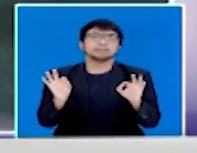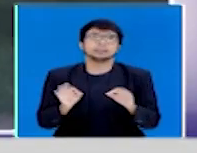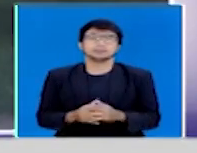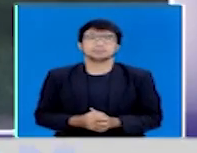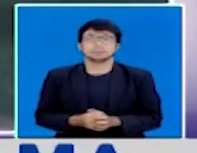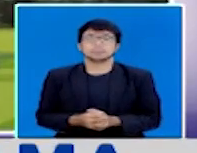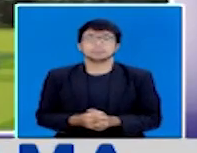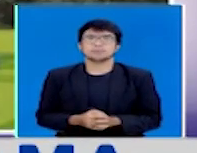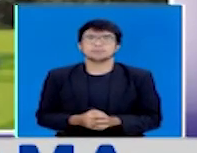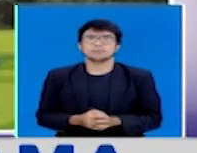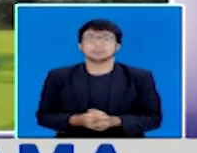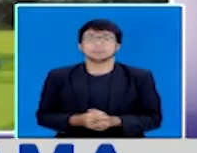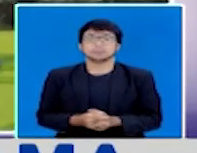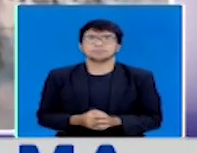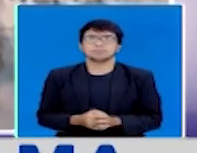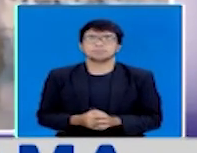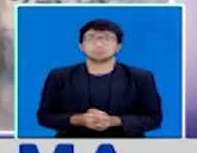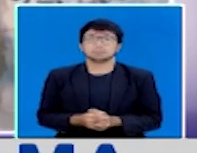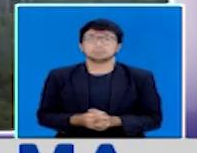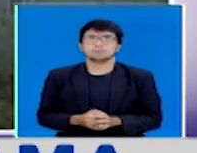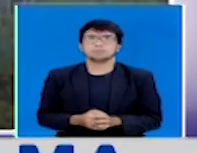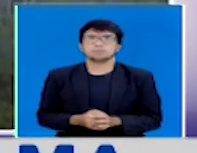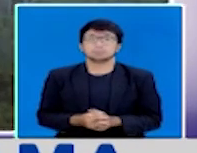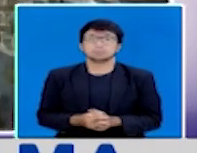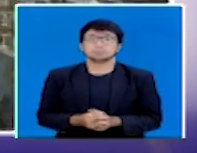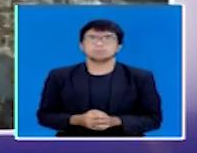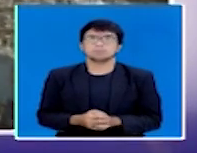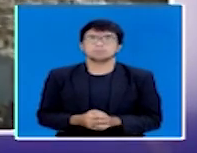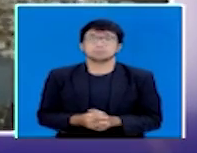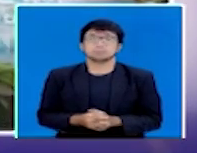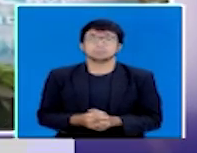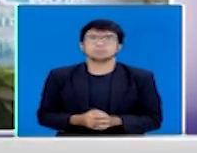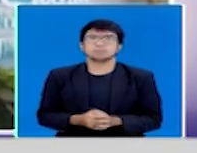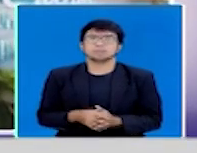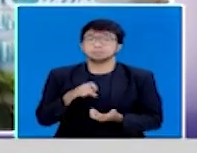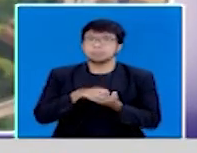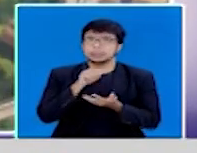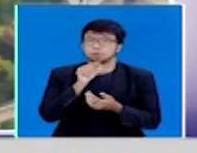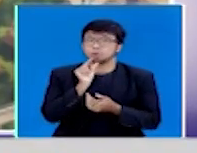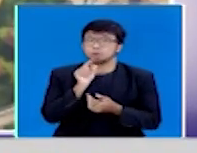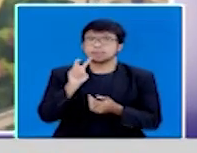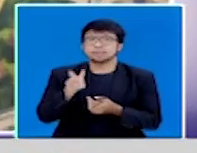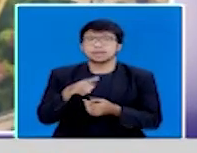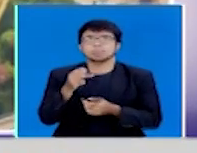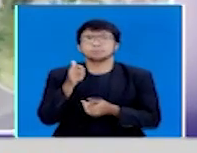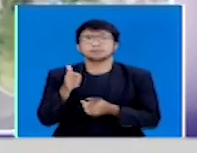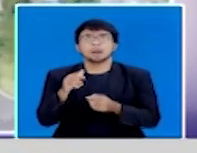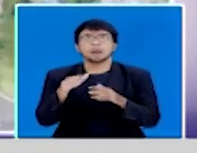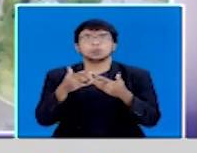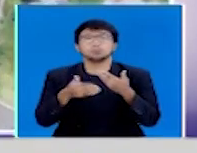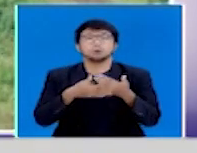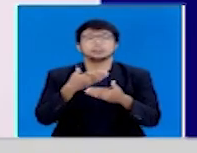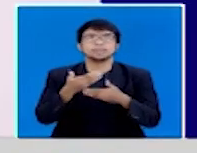bisa dikembangkan sebagai tidak hanya sebagai untuk transit, tetapi juga kawasan komersial, bahkan juga